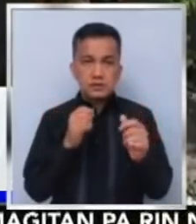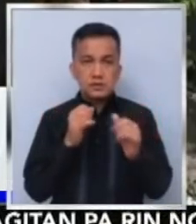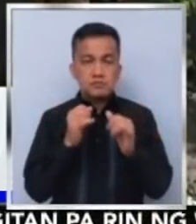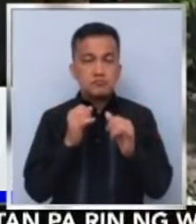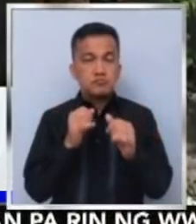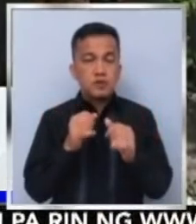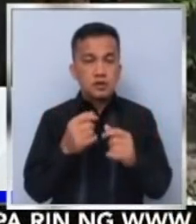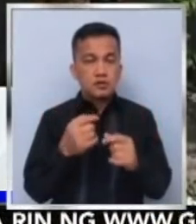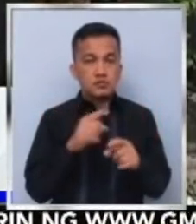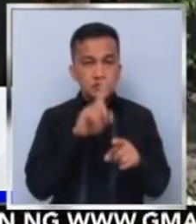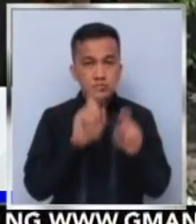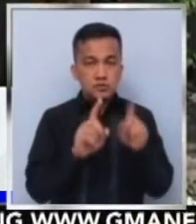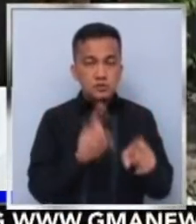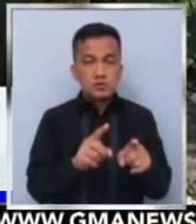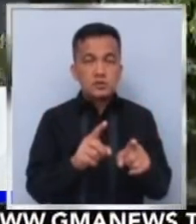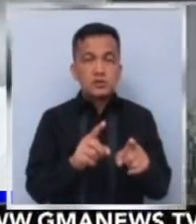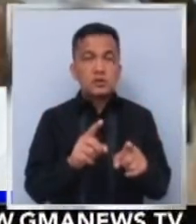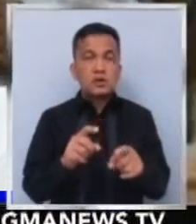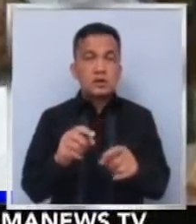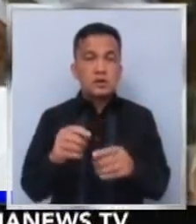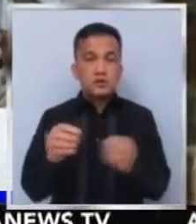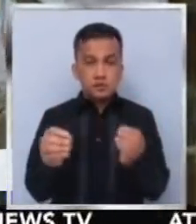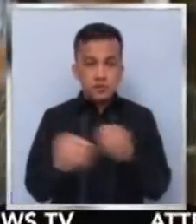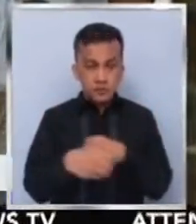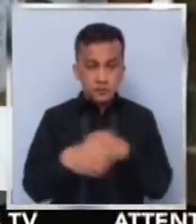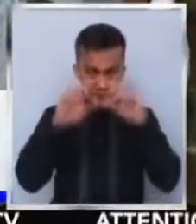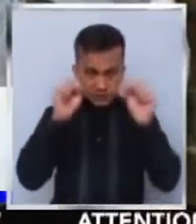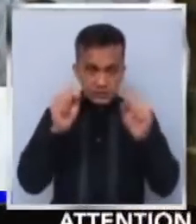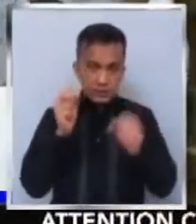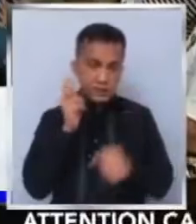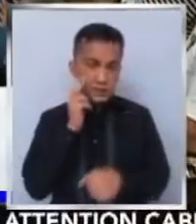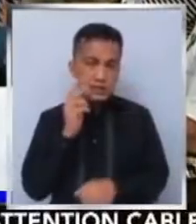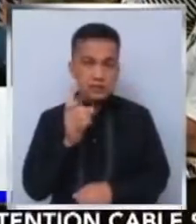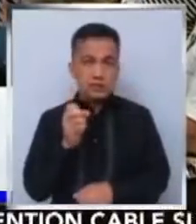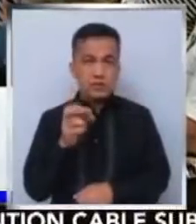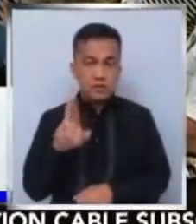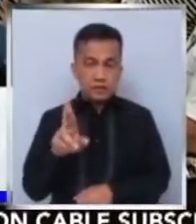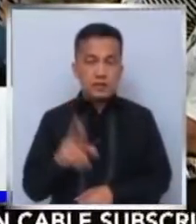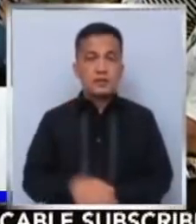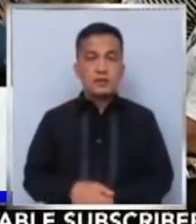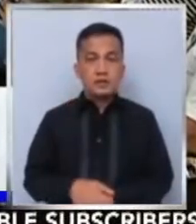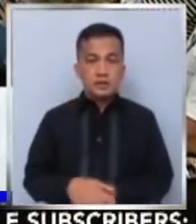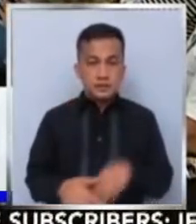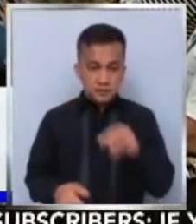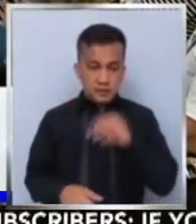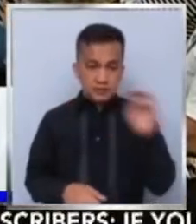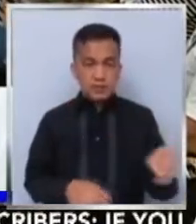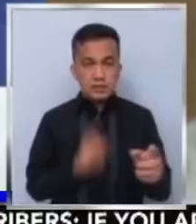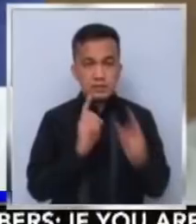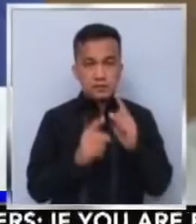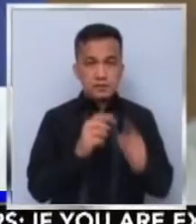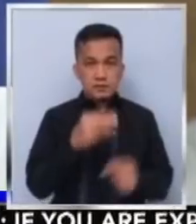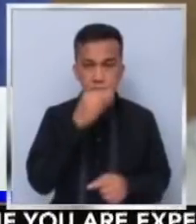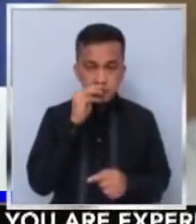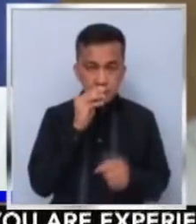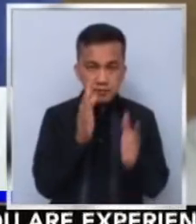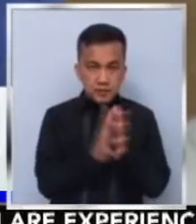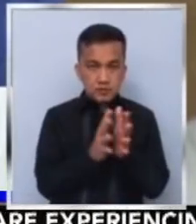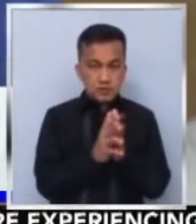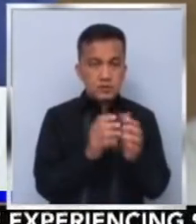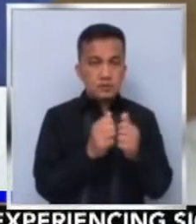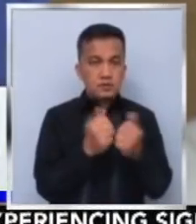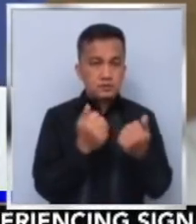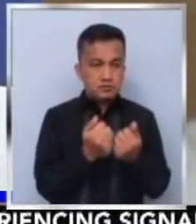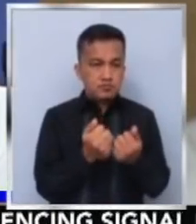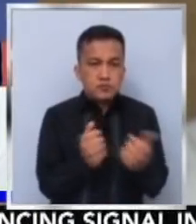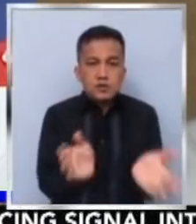ng Department of Transportation dito. Sa Maynila, nakipagdialogo si Pacquiao sa mga Vendors Association. Hinikayat niya ang mga